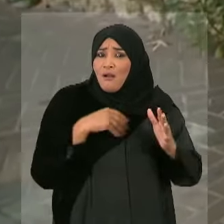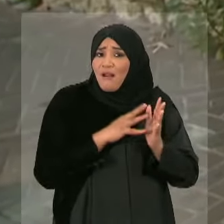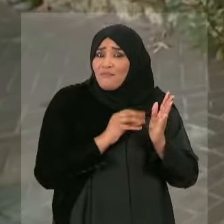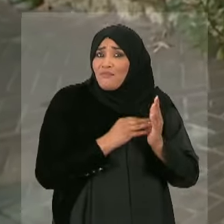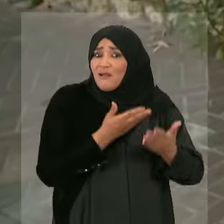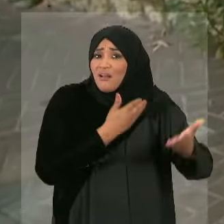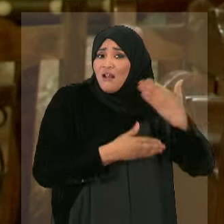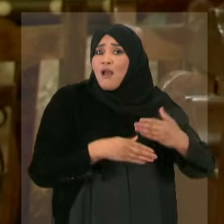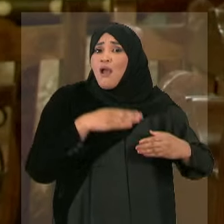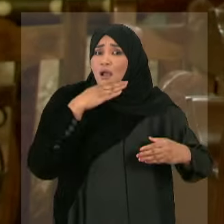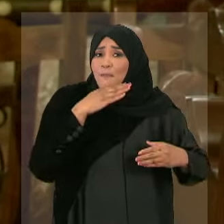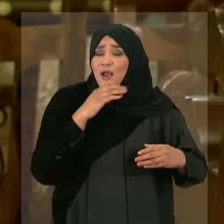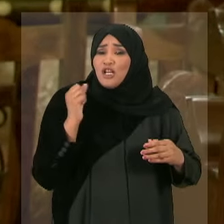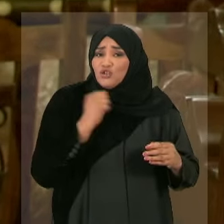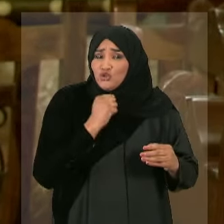ابائنا واجدادنا